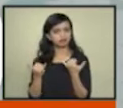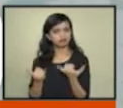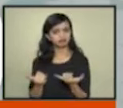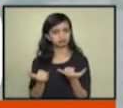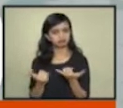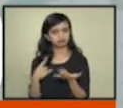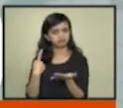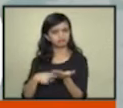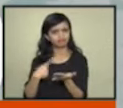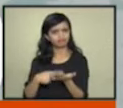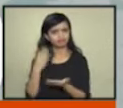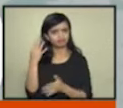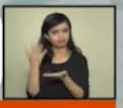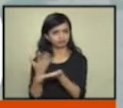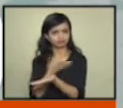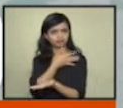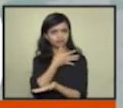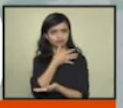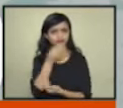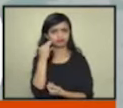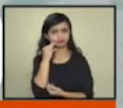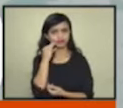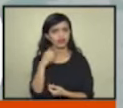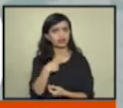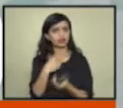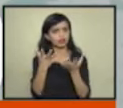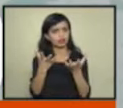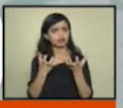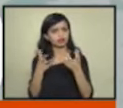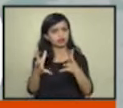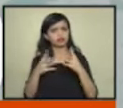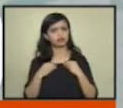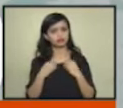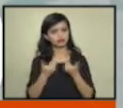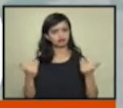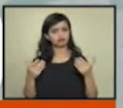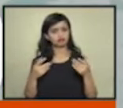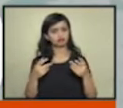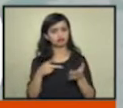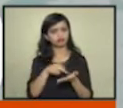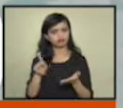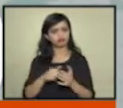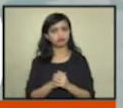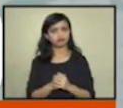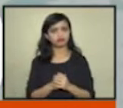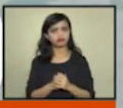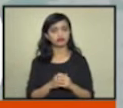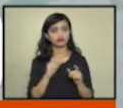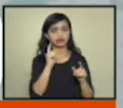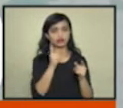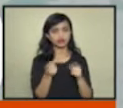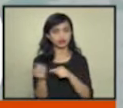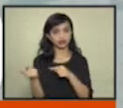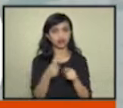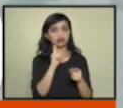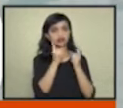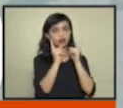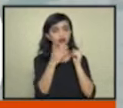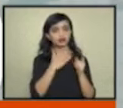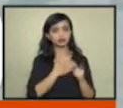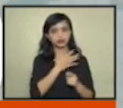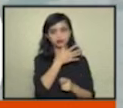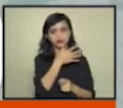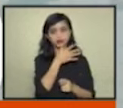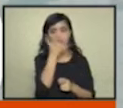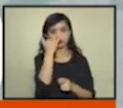Now, pag-usapan natin si Nanay Emilita. Gusto ko pong makatanggap siya ng separation pay din. Eh, kailangan kausapin niya ho yung mami ko kasi yung mami